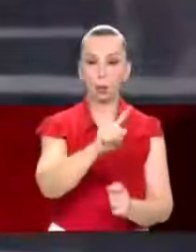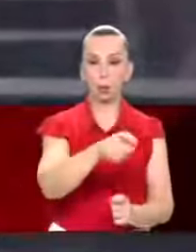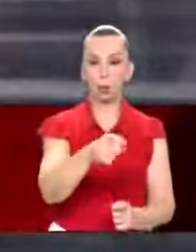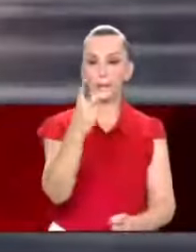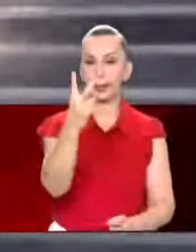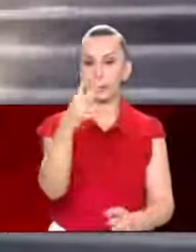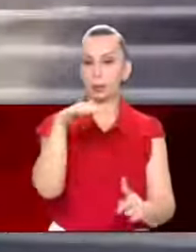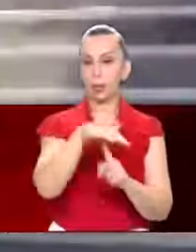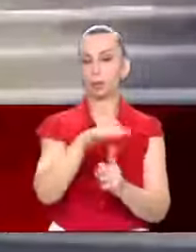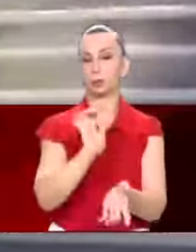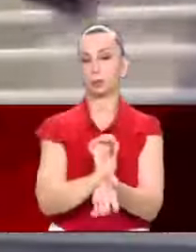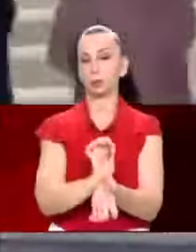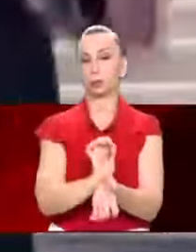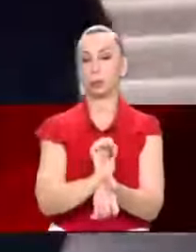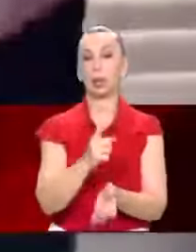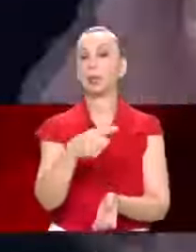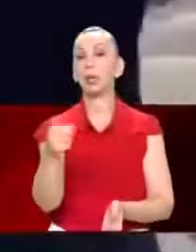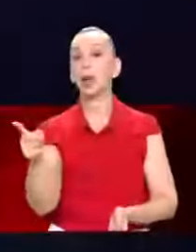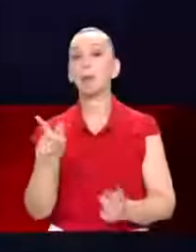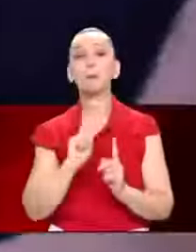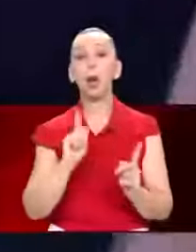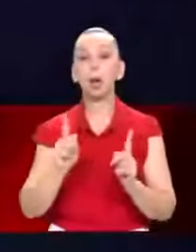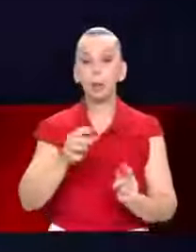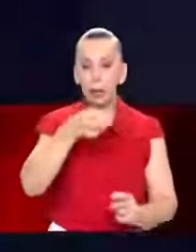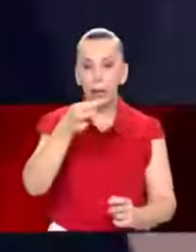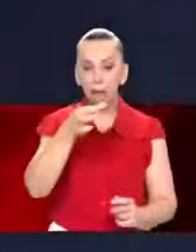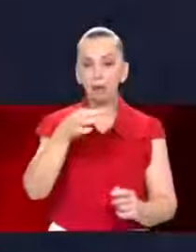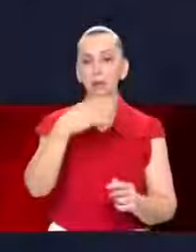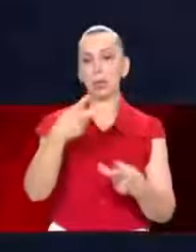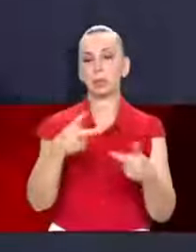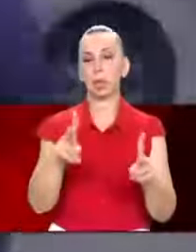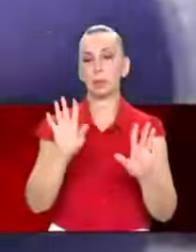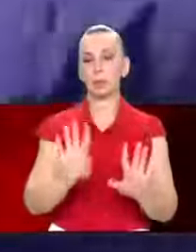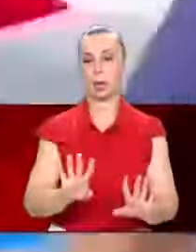edilen 2 saldırgan tutuklandı. Diğerleri de adli kontrol şartıyla serbest bırakıldı.